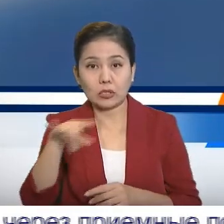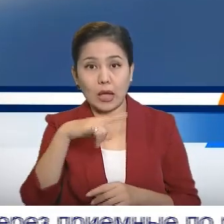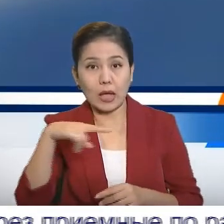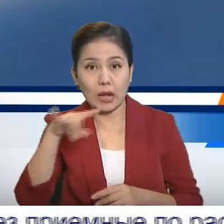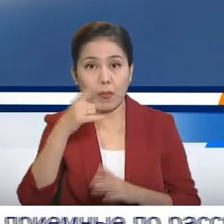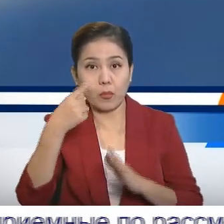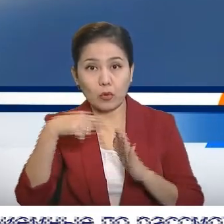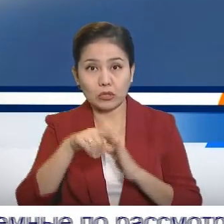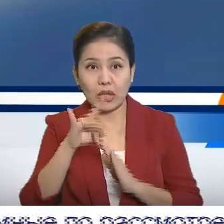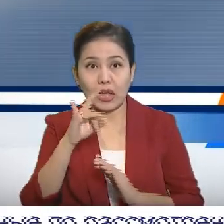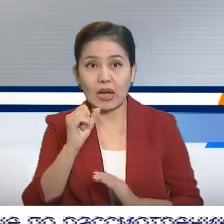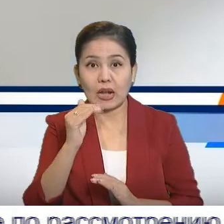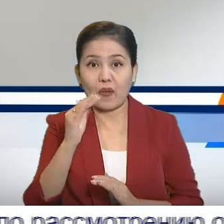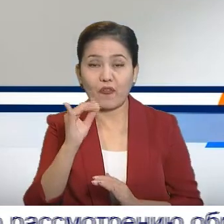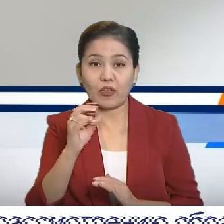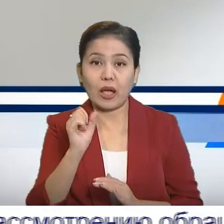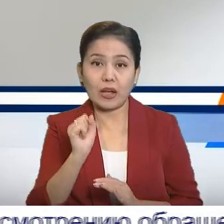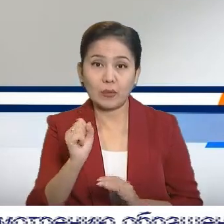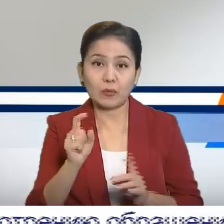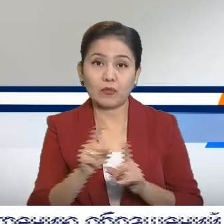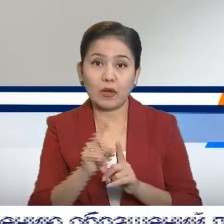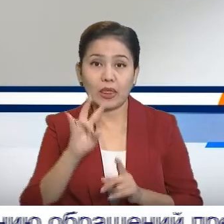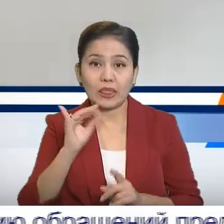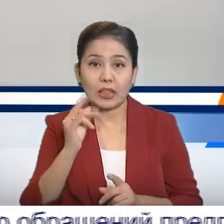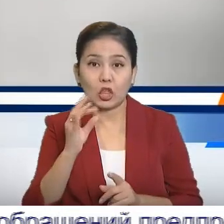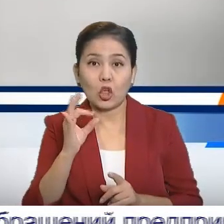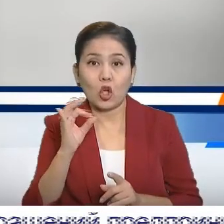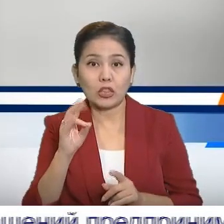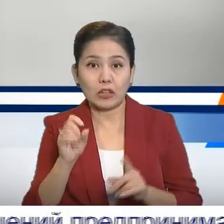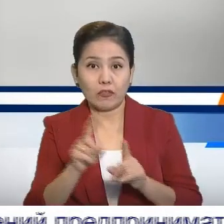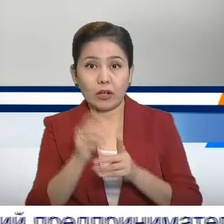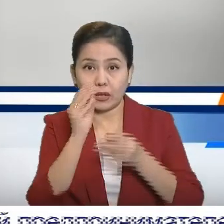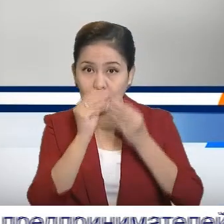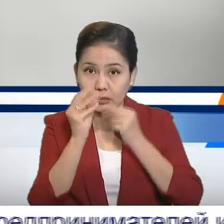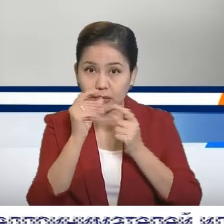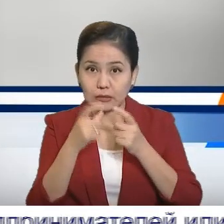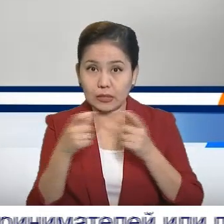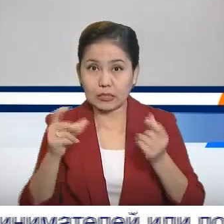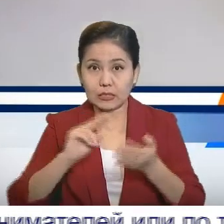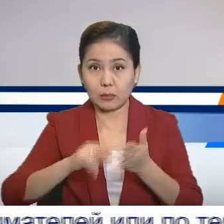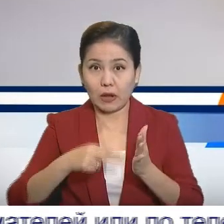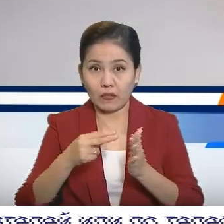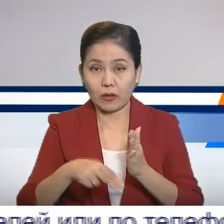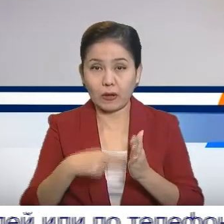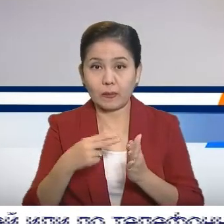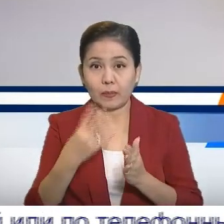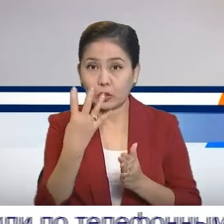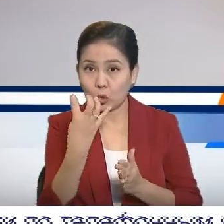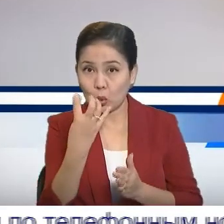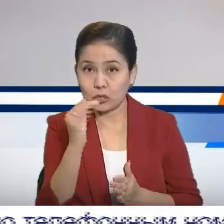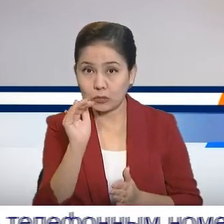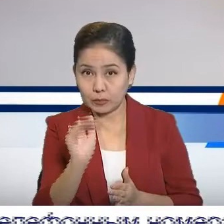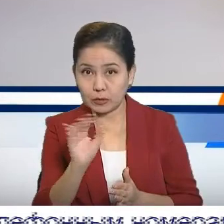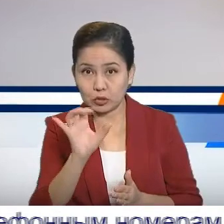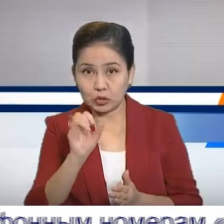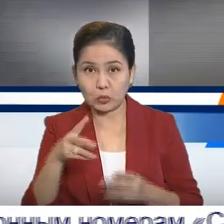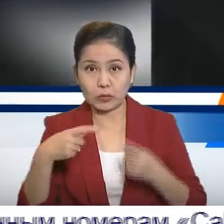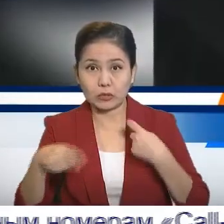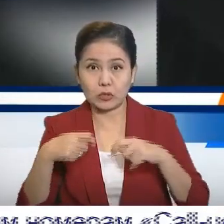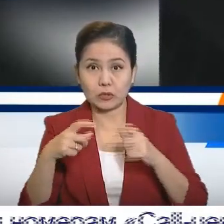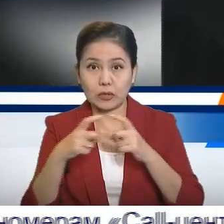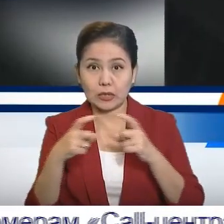aeroportida Rafiq Arifov hamda Nigina Odilovalar ham qalbaki ma'lumotnomalarini 400 ming so'mga